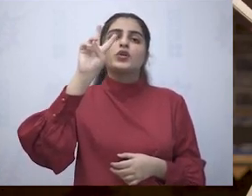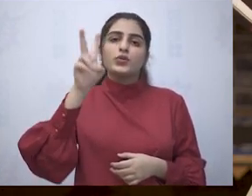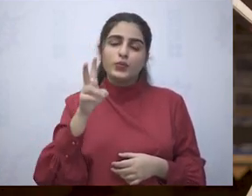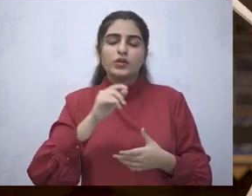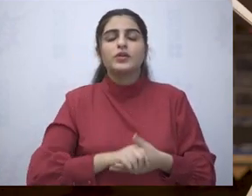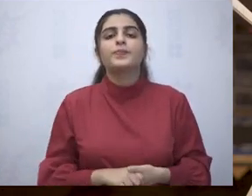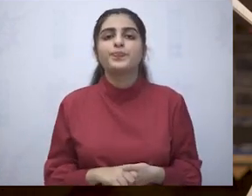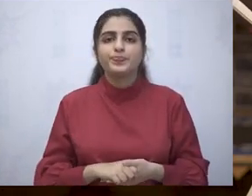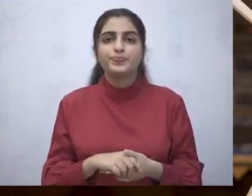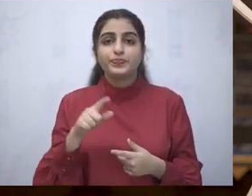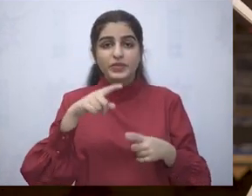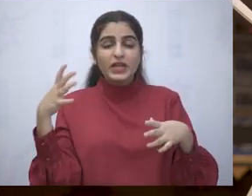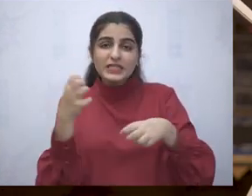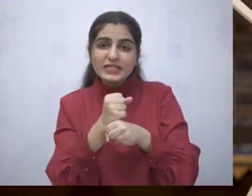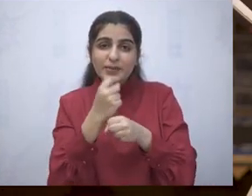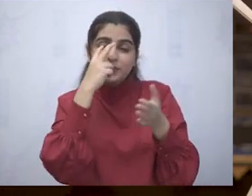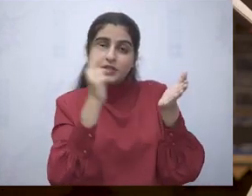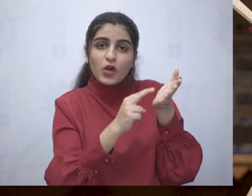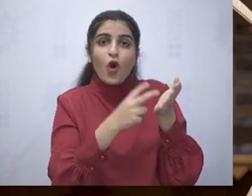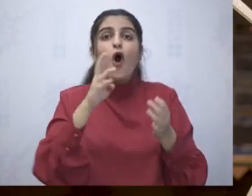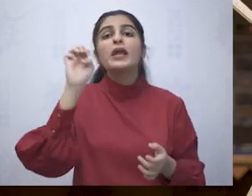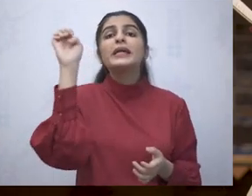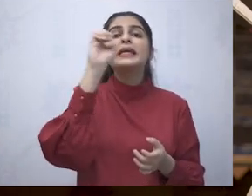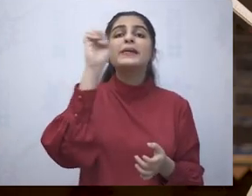2021, and our festival app is